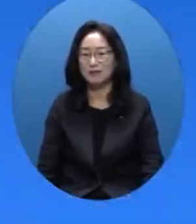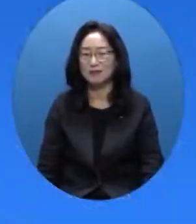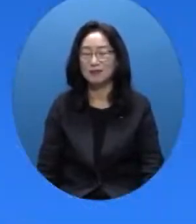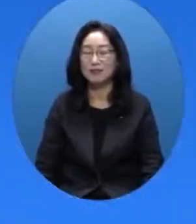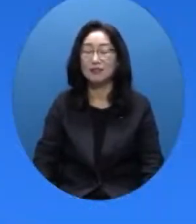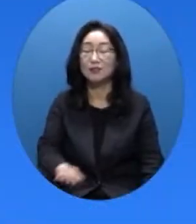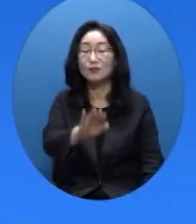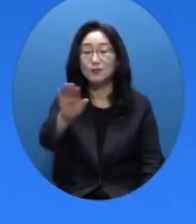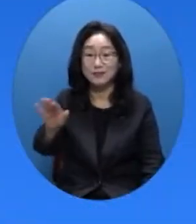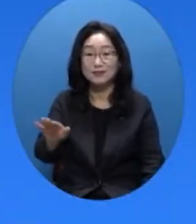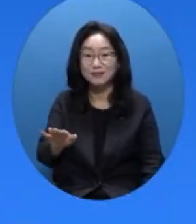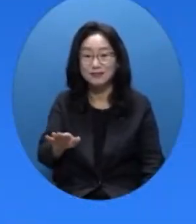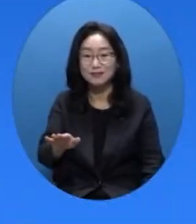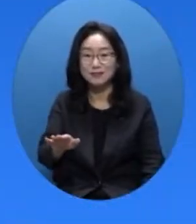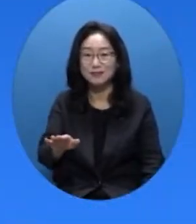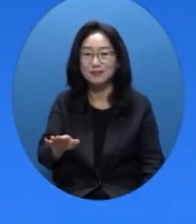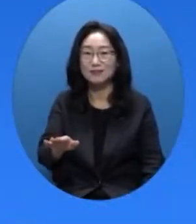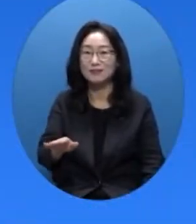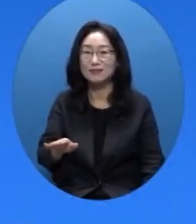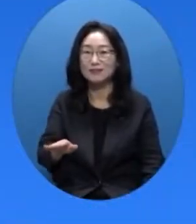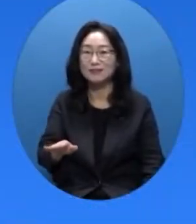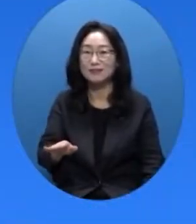물게 돼 에